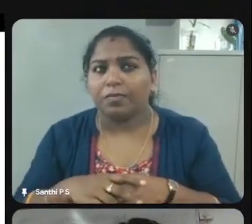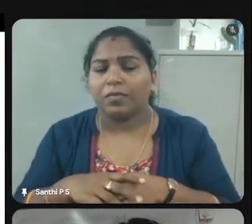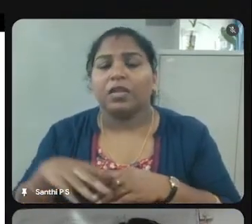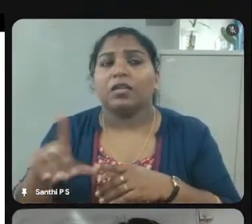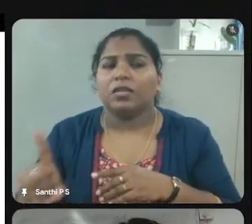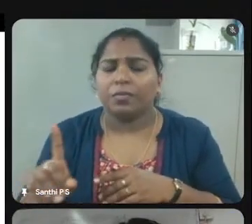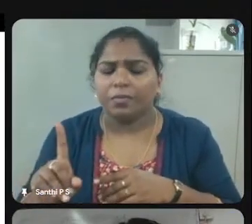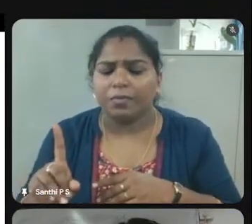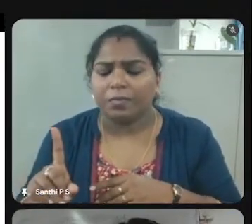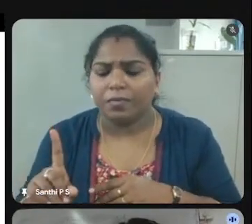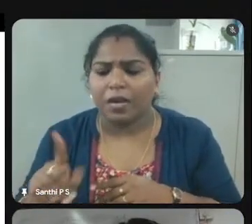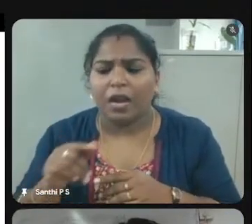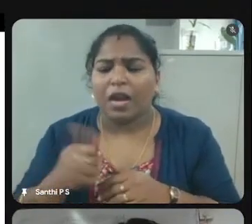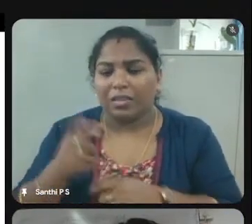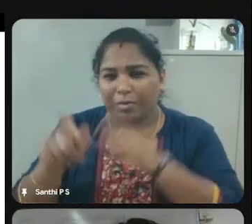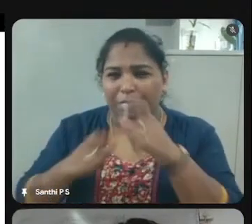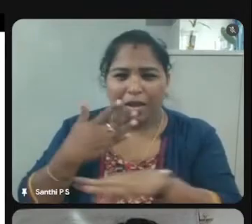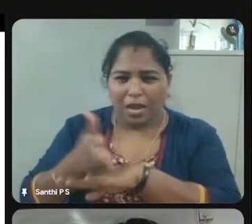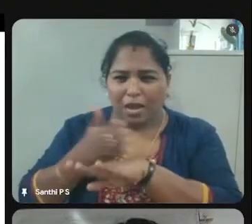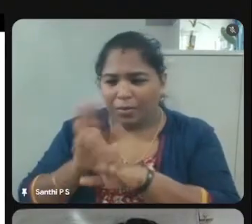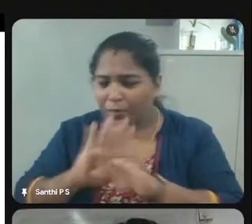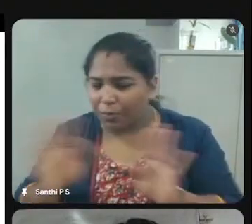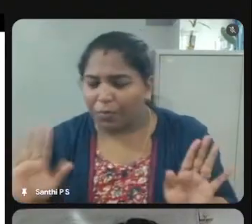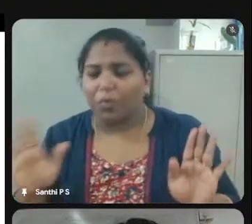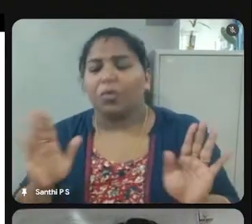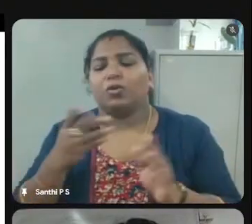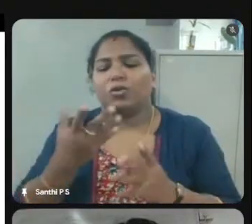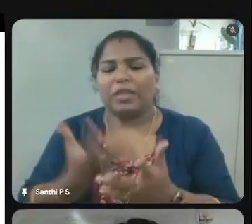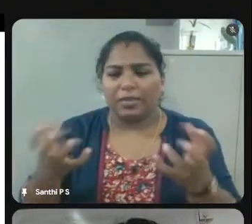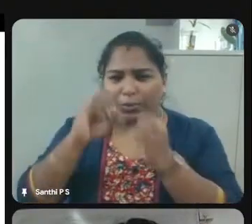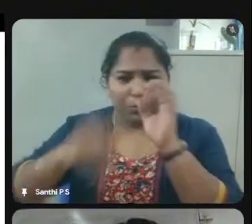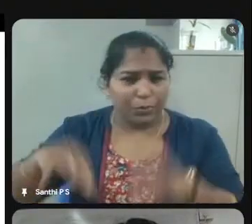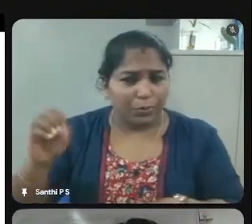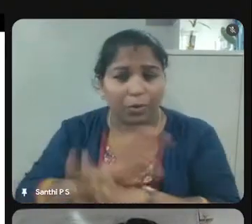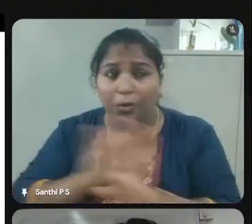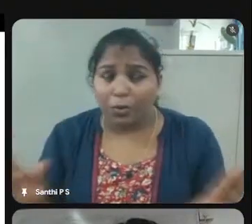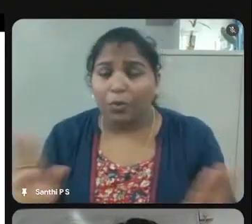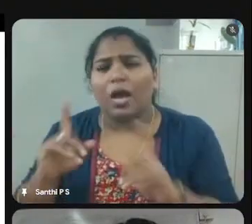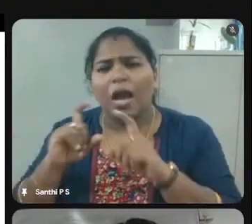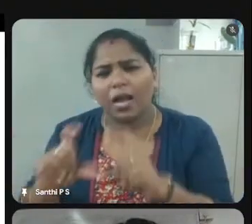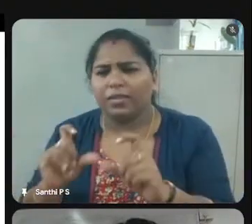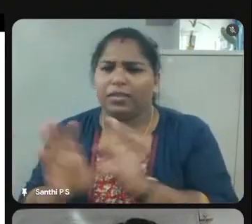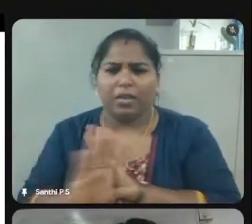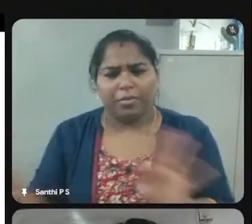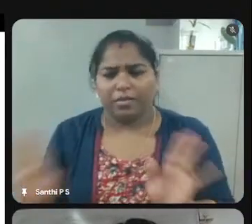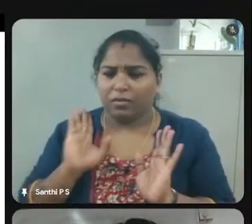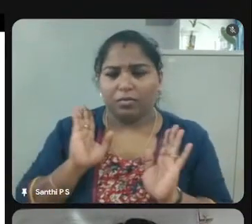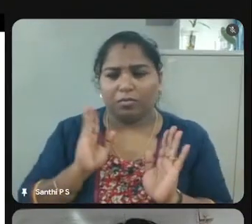നോക്കുക, മറ്റുള്ളവർ ഉപദ്രവിക്കാതിരിക്കാനായിട്ട് നോക്കുക, സാധനങ്ങൾ നശിപ്പിക്കാതിരിക്കാൻ, അങ്ങനത്തെ കാര്യങ്ങൾ മാത്രം നമ്മളൊരു പ്രിപ്പറേഷൻ എടുത്താൽ